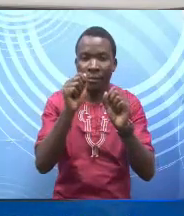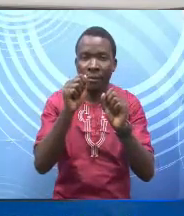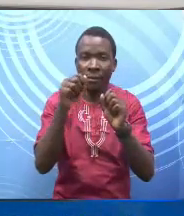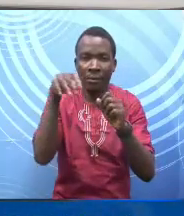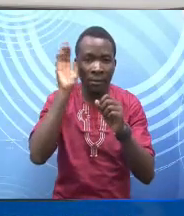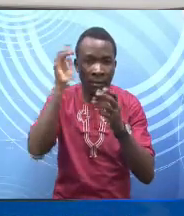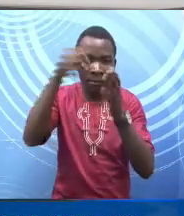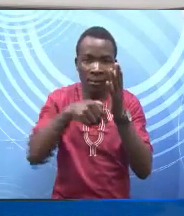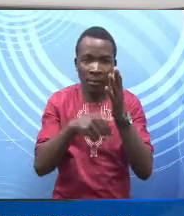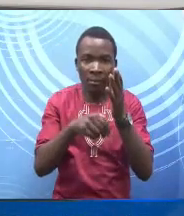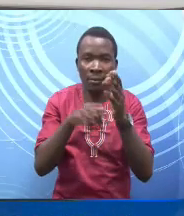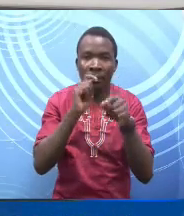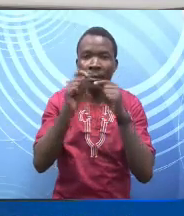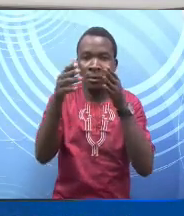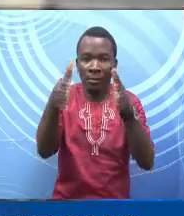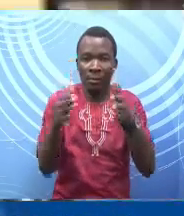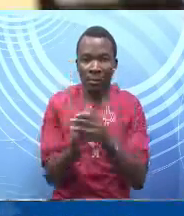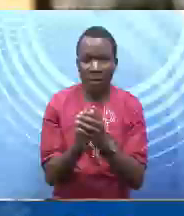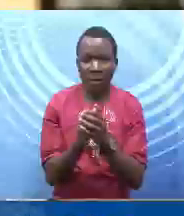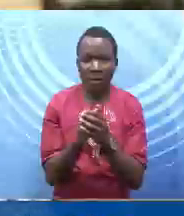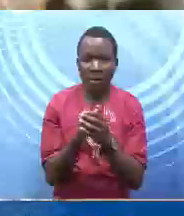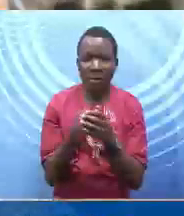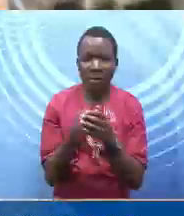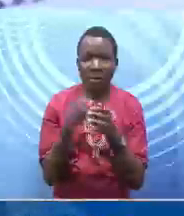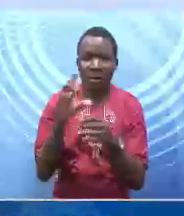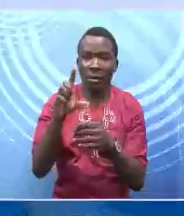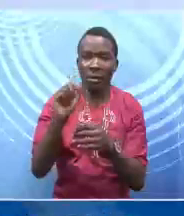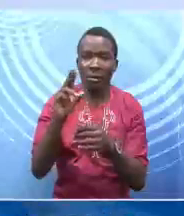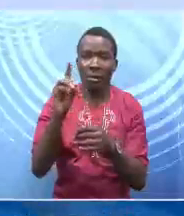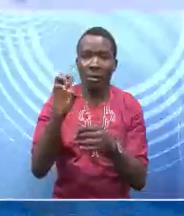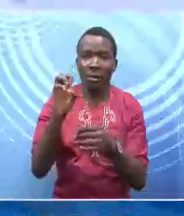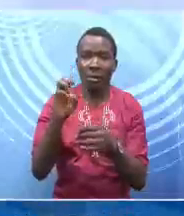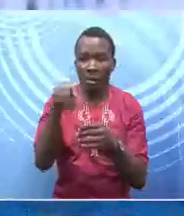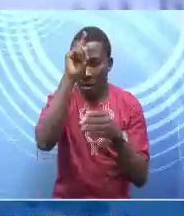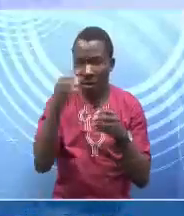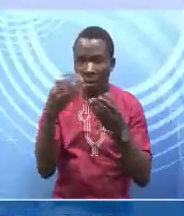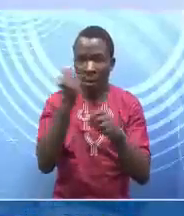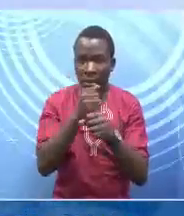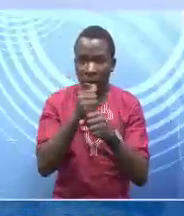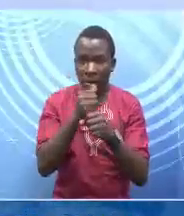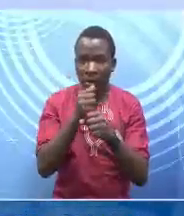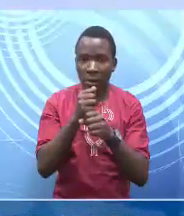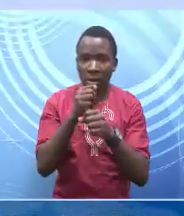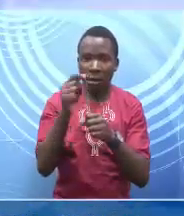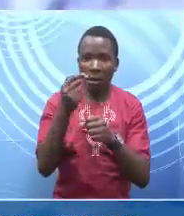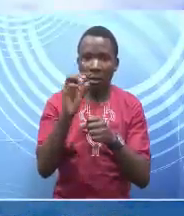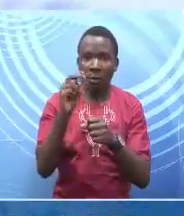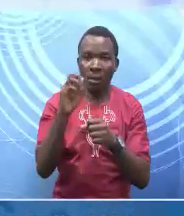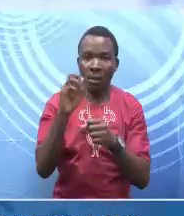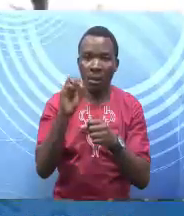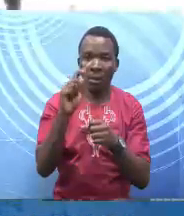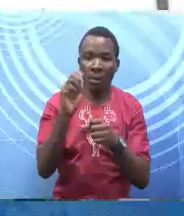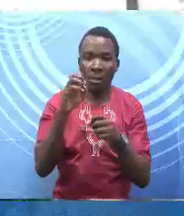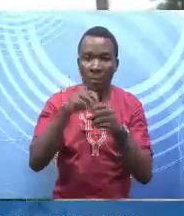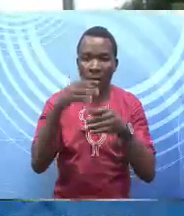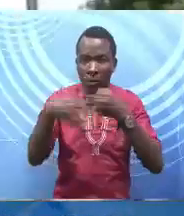na Mahoro Samson. Amahirwe Jean Claude ni umuturage wahawe akazi na Bimenyimana Theoneste uzwi ku izina rya Bizuru mu ruganda